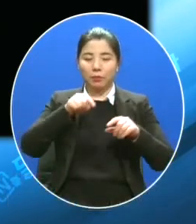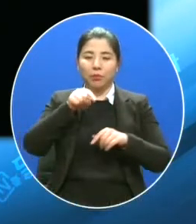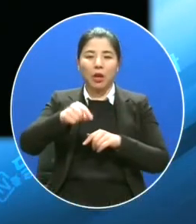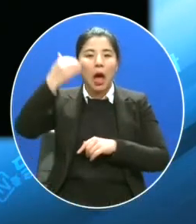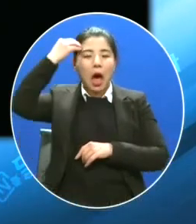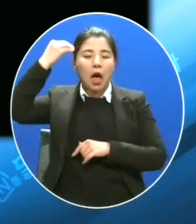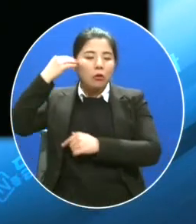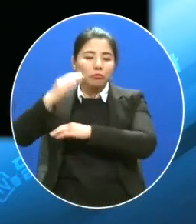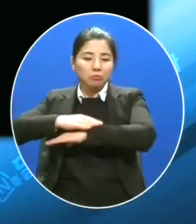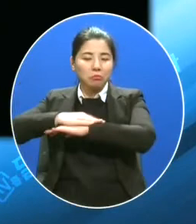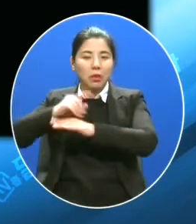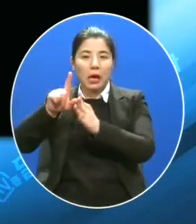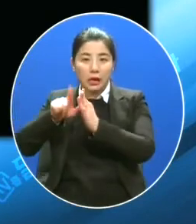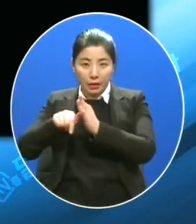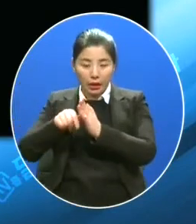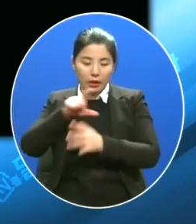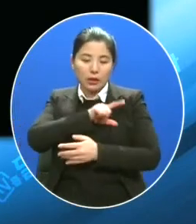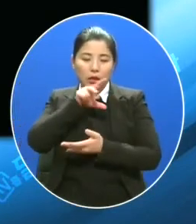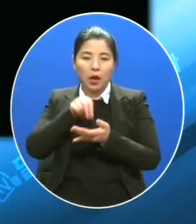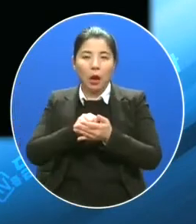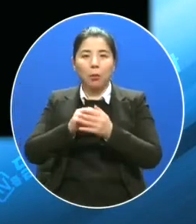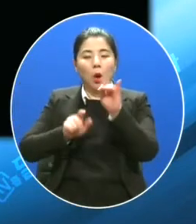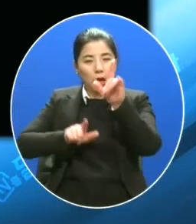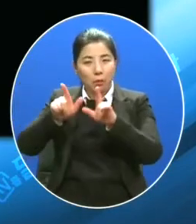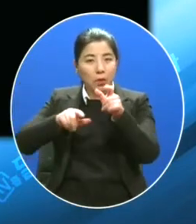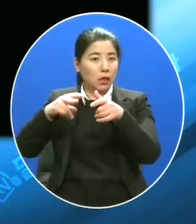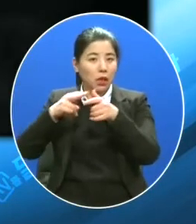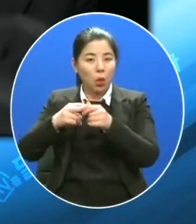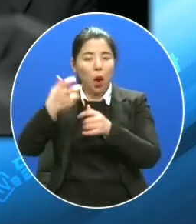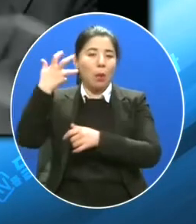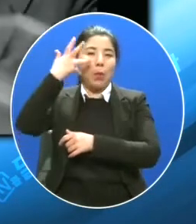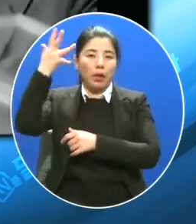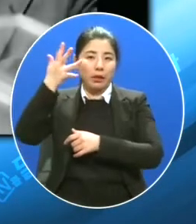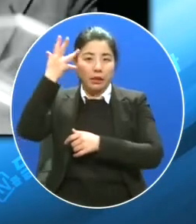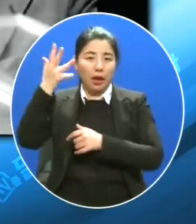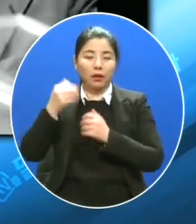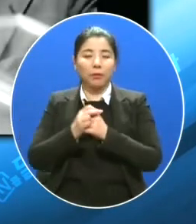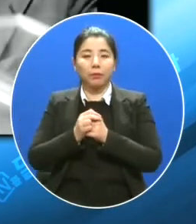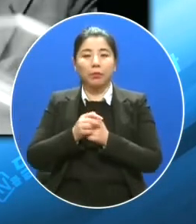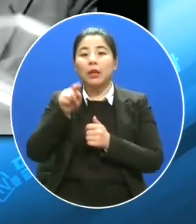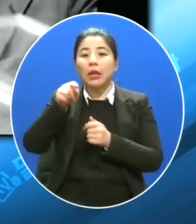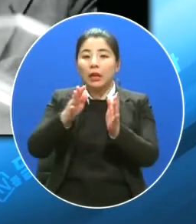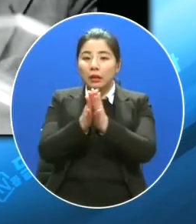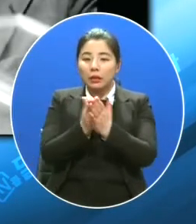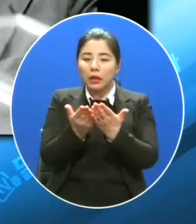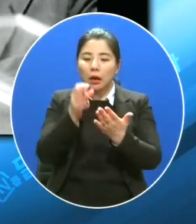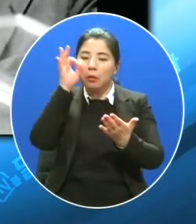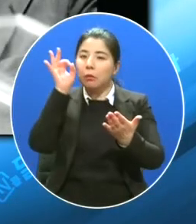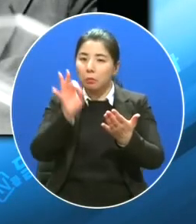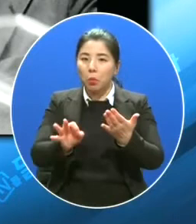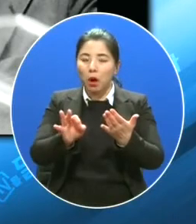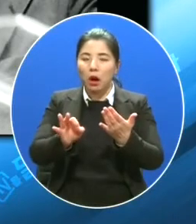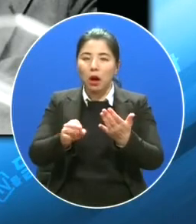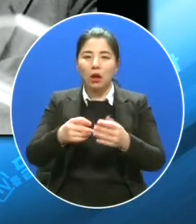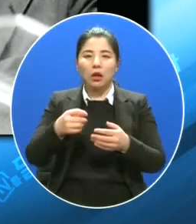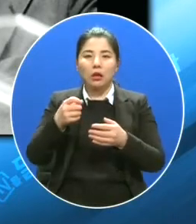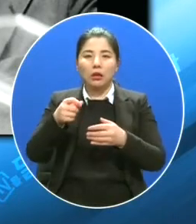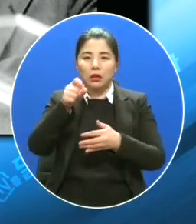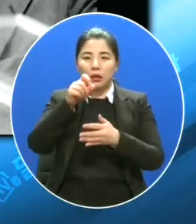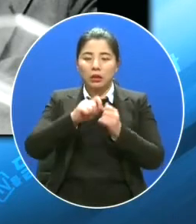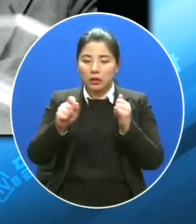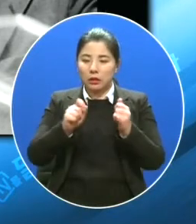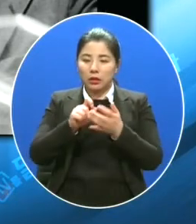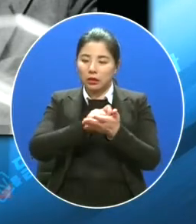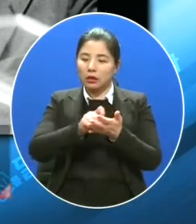우리나라에서는 이미지와 환상이라는 제목으로 발행된 적이 있는데요. 그 책에서 저자는 단호한 어조로